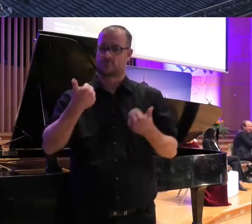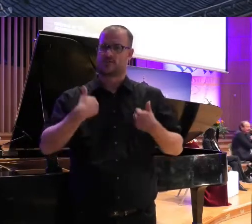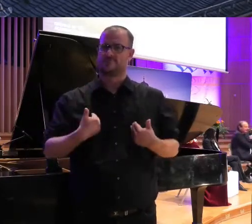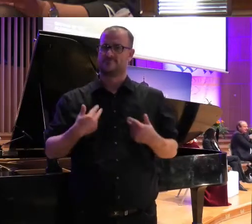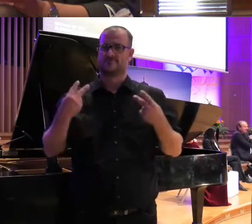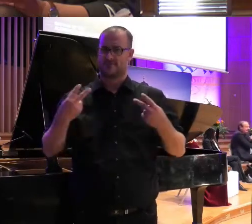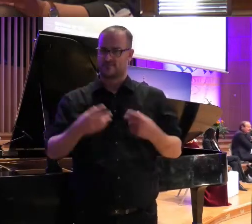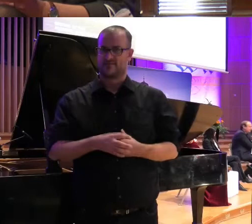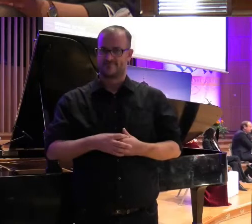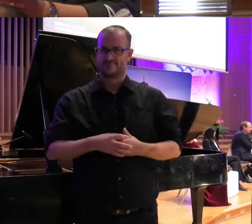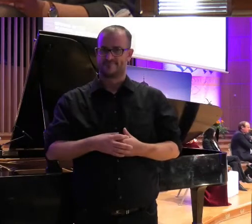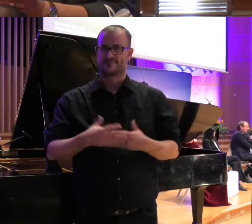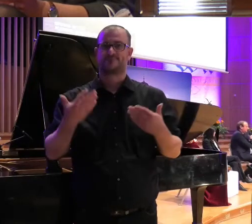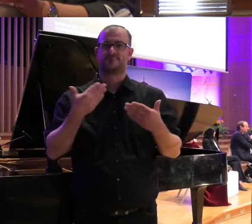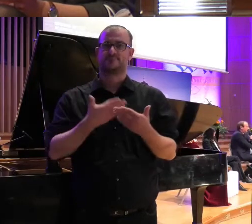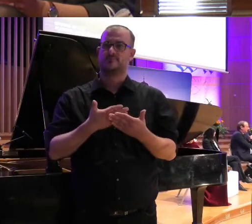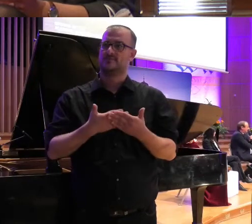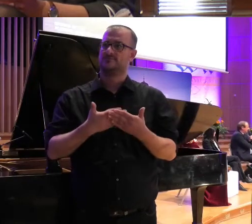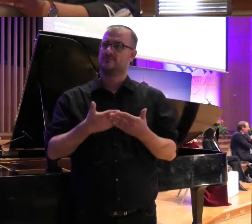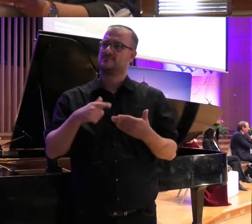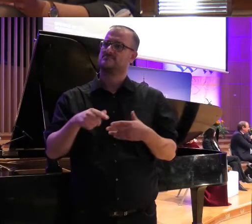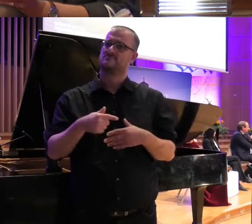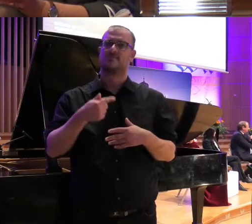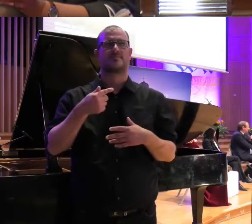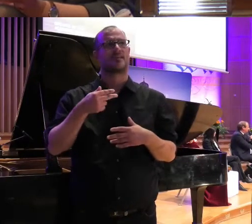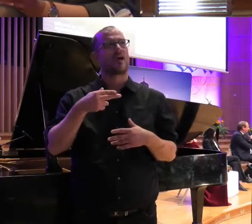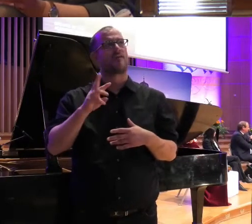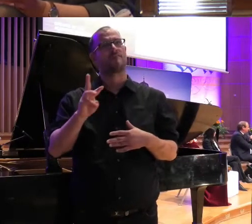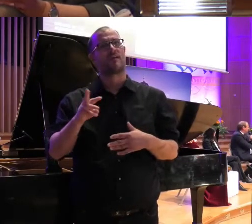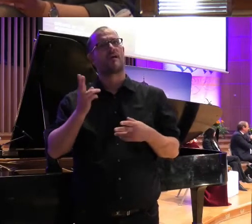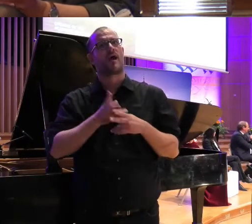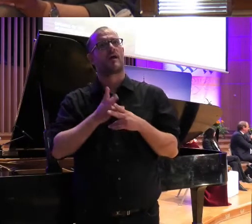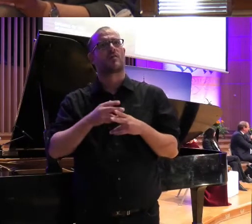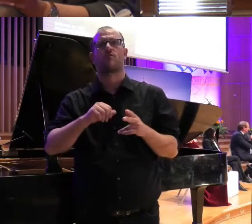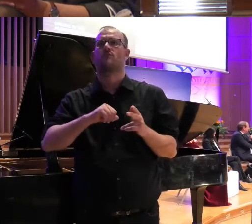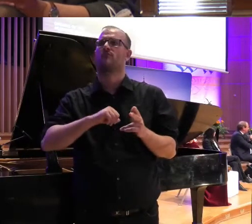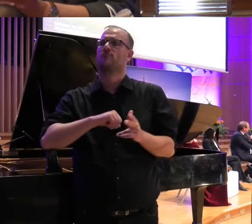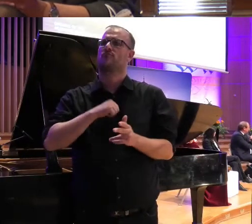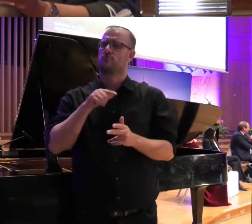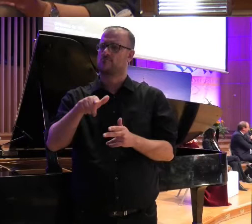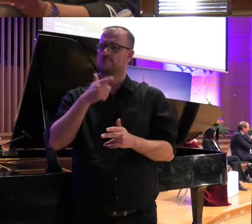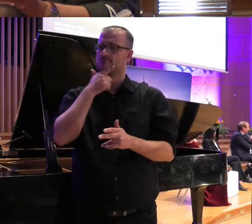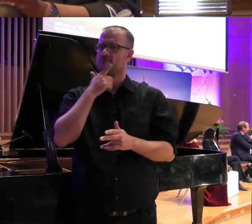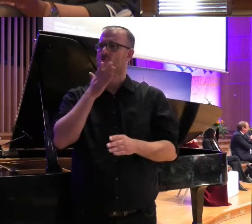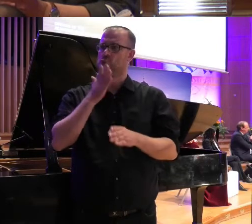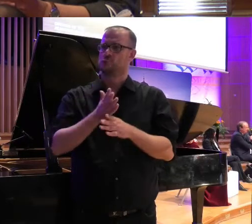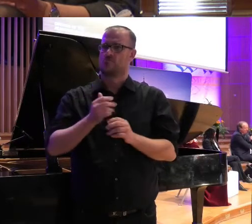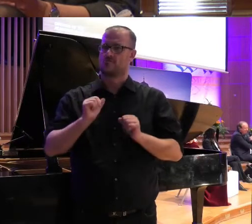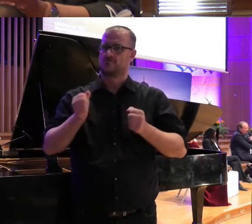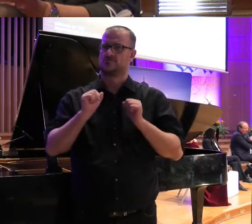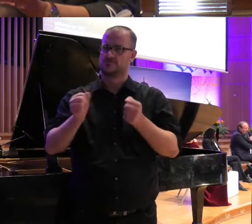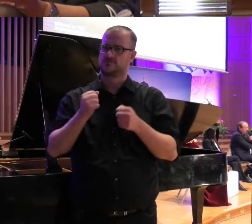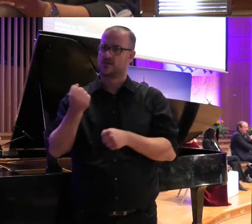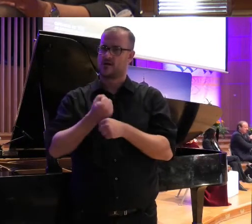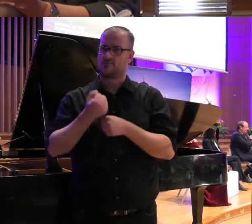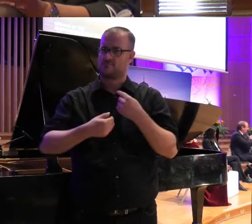insofern war das THW eigentlich relativ früh an diesem Mittwoch schon im Einsatz